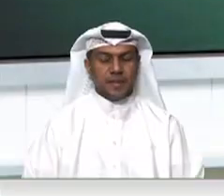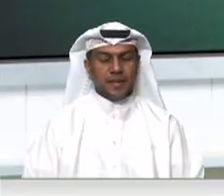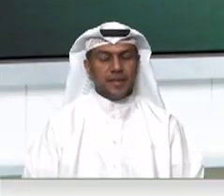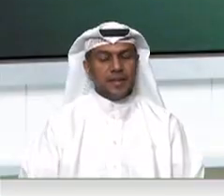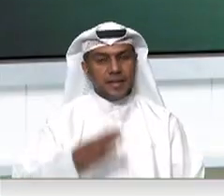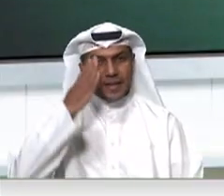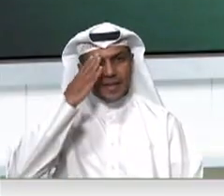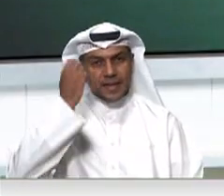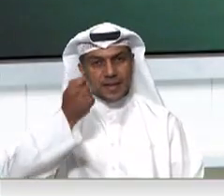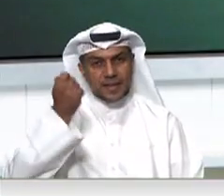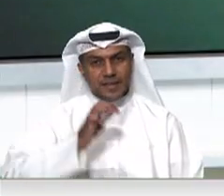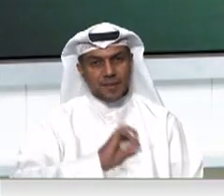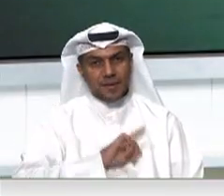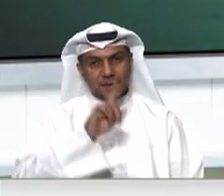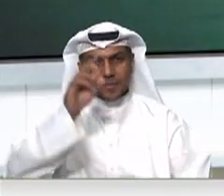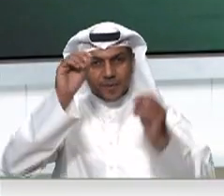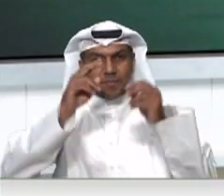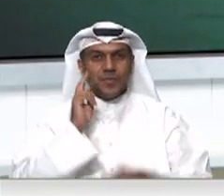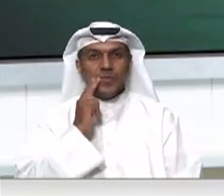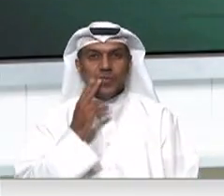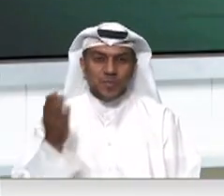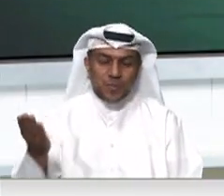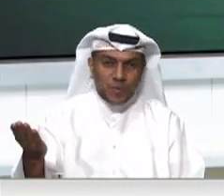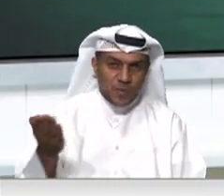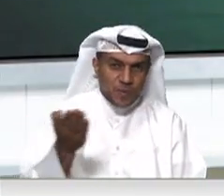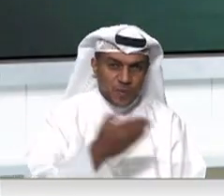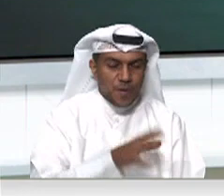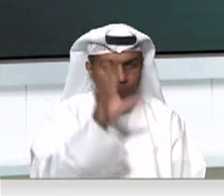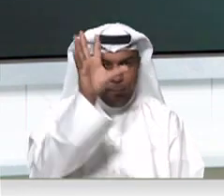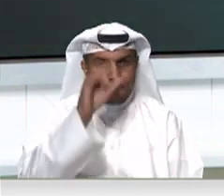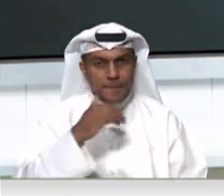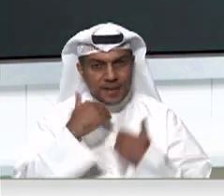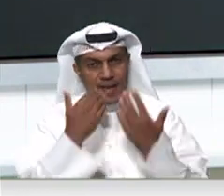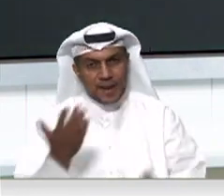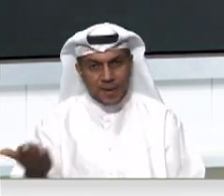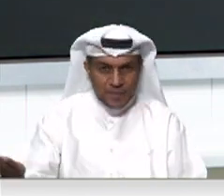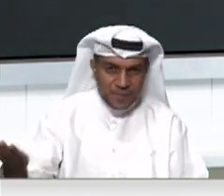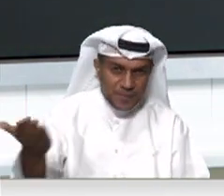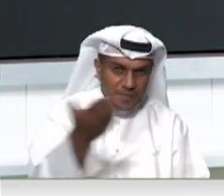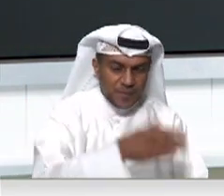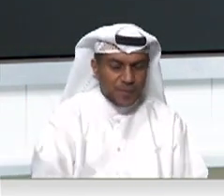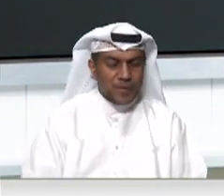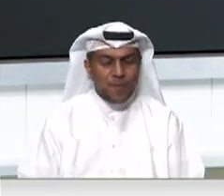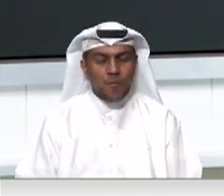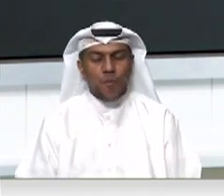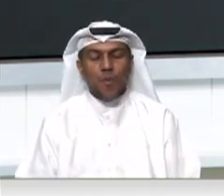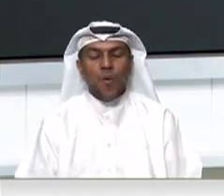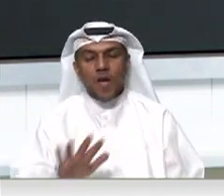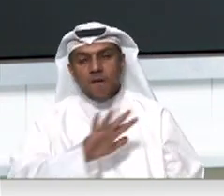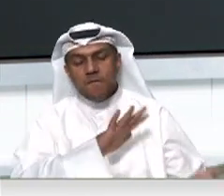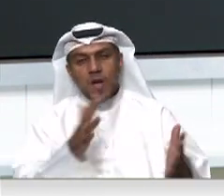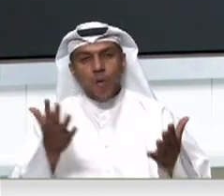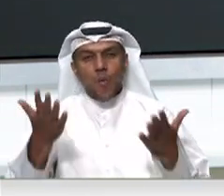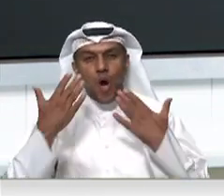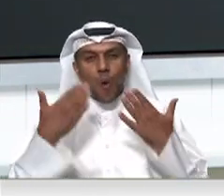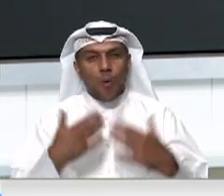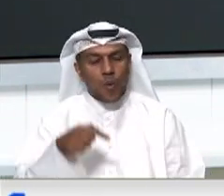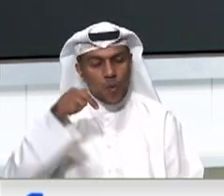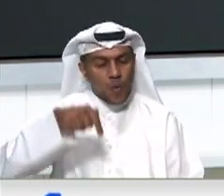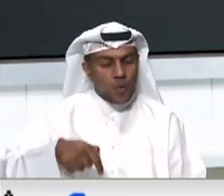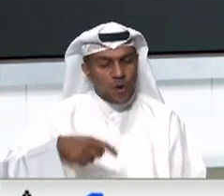السلام عليكم ورحمة الله وبركاته أعزائي المشاهدين، مساكم الله بالخير في نشرتنا الجوية لهذا اليوم. أجواءنا اليوم أجواء شديدة